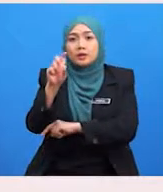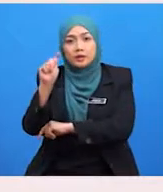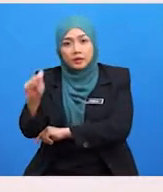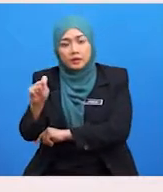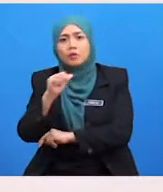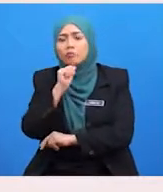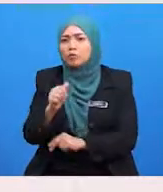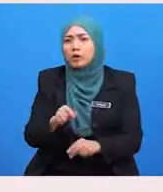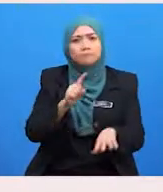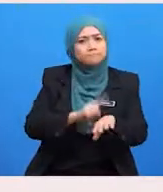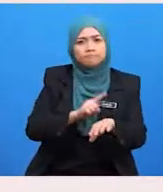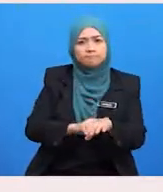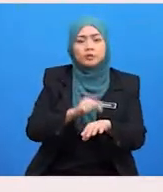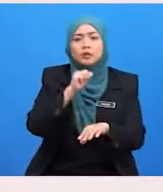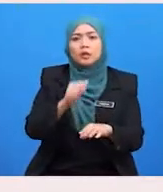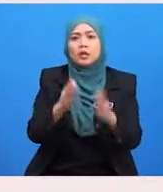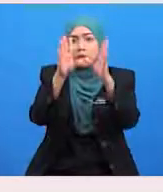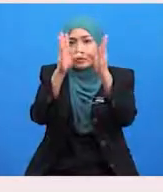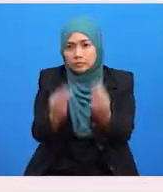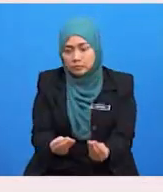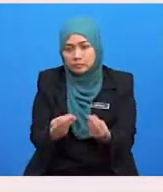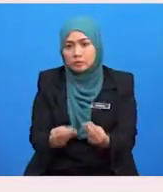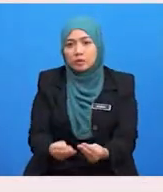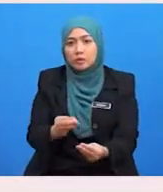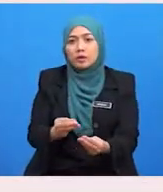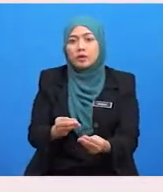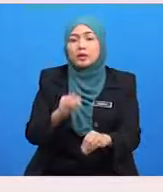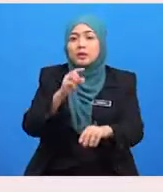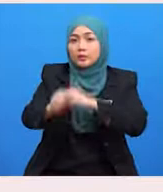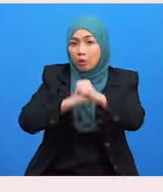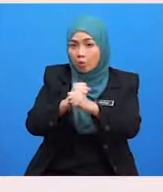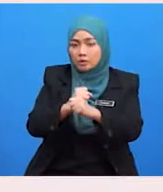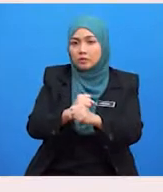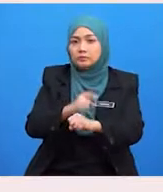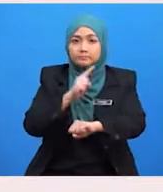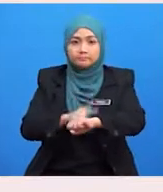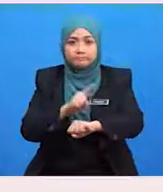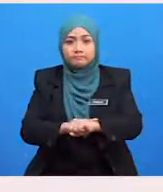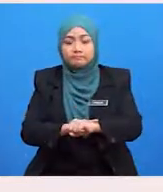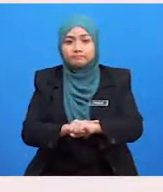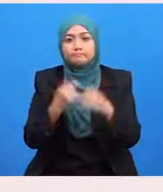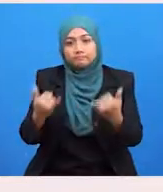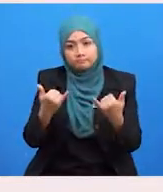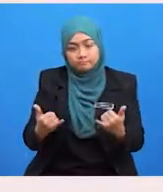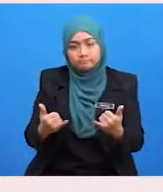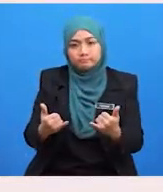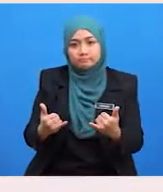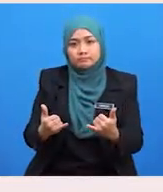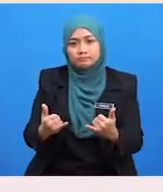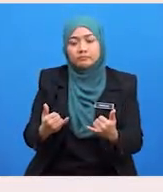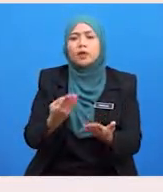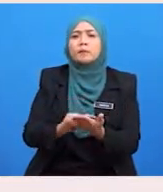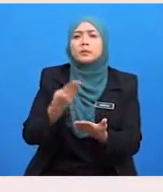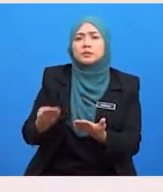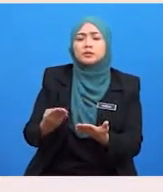yang susut pada tahun kewangan semasa. Selain itu, susut nilai juga adalah belanja